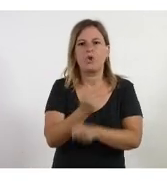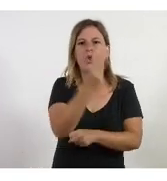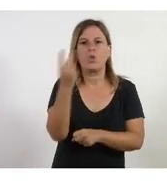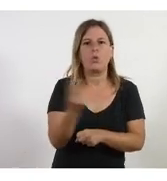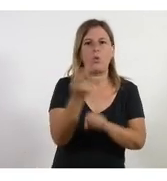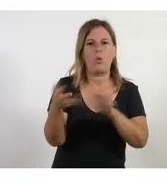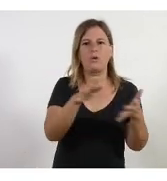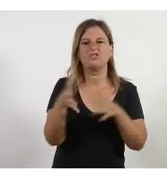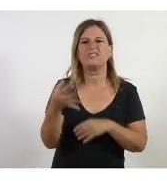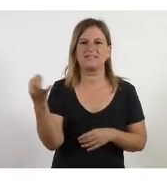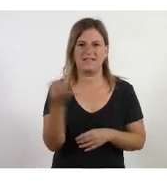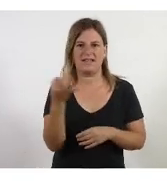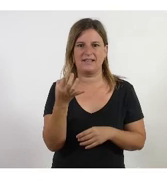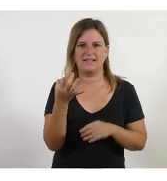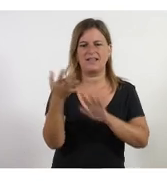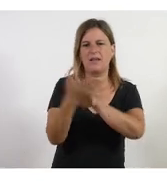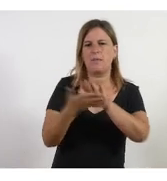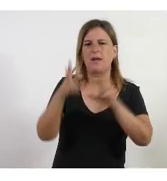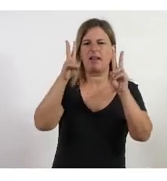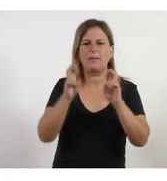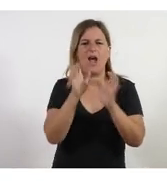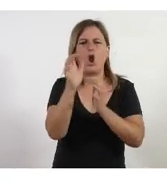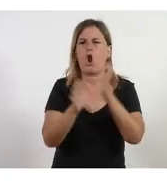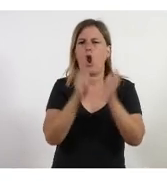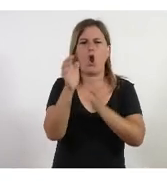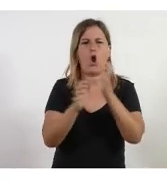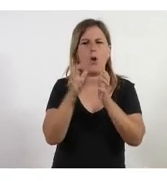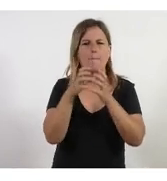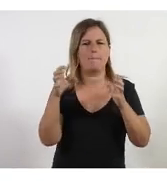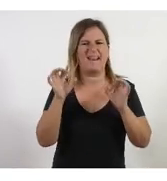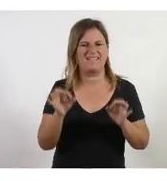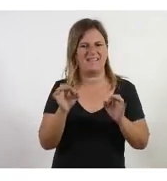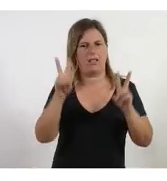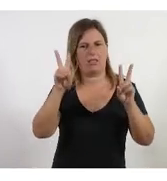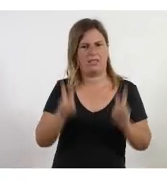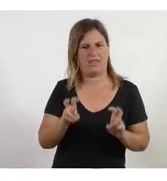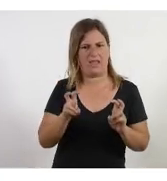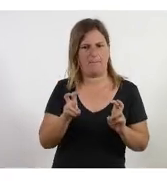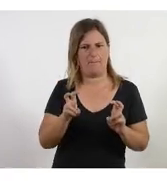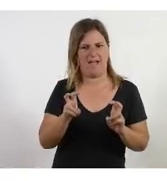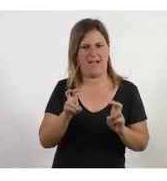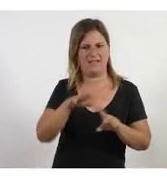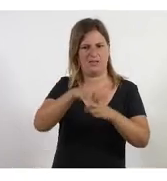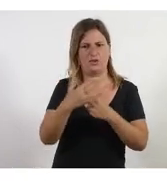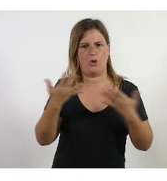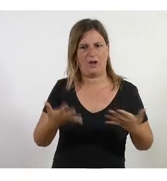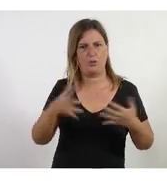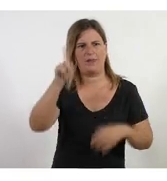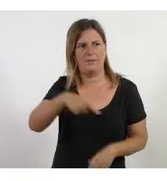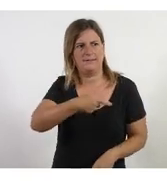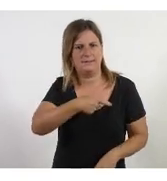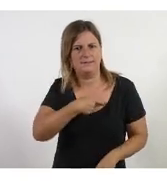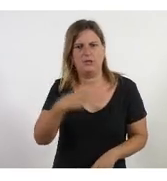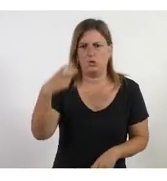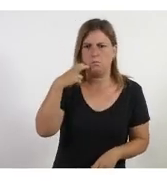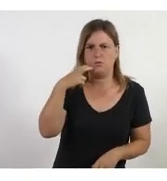horetes aproximadament, no? I parlarem de la complexitat, especialment en el context actual i la por que podem arribar a viure, no? I